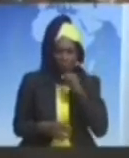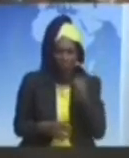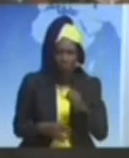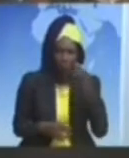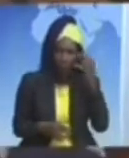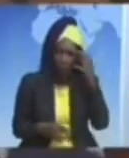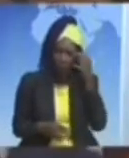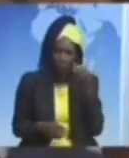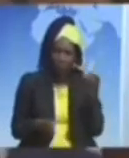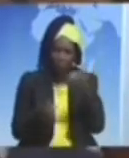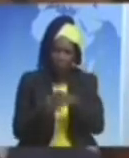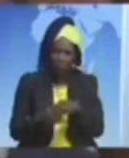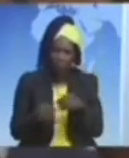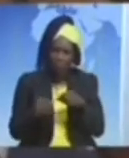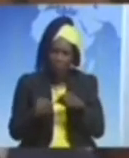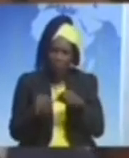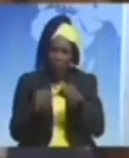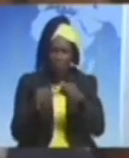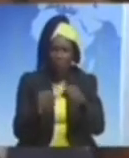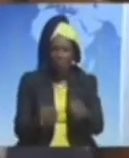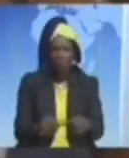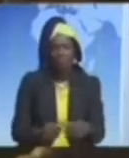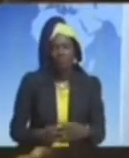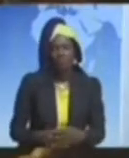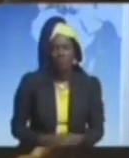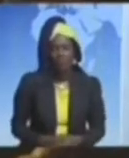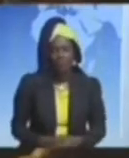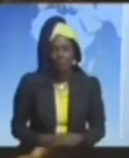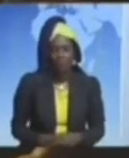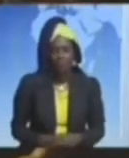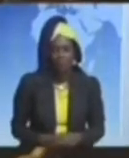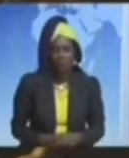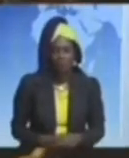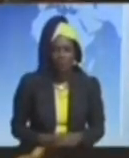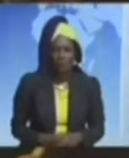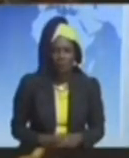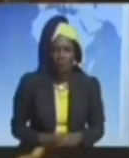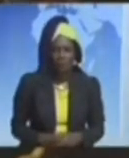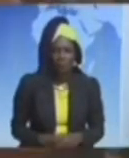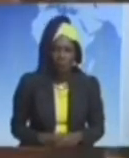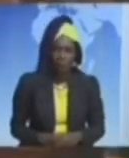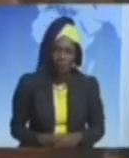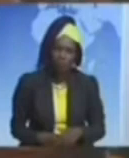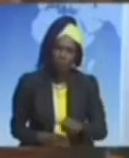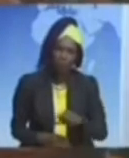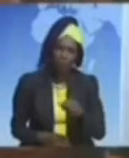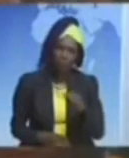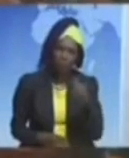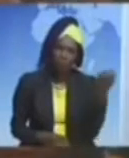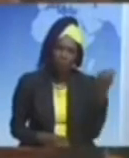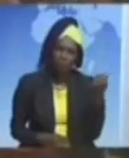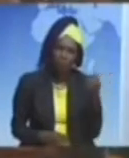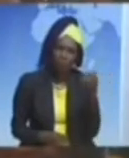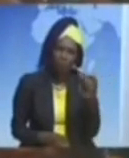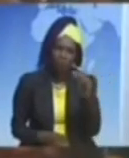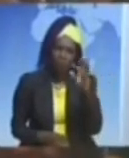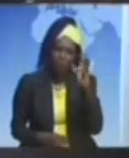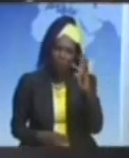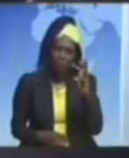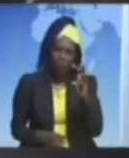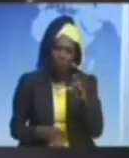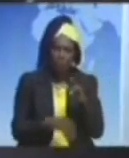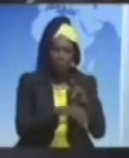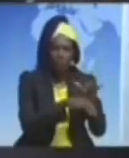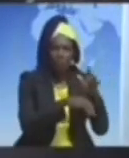département ministériel, en cumulant ou en perdant évidemment certaines fonctions. Tandis que les 16 autres ont été mutés au